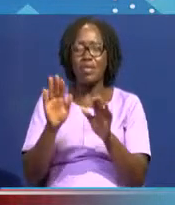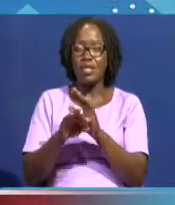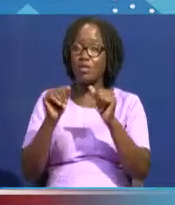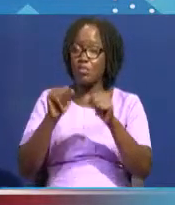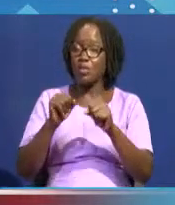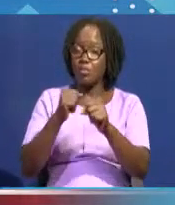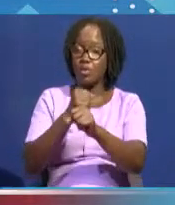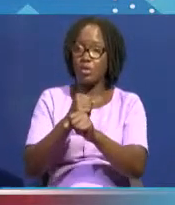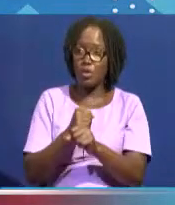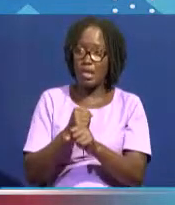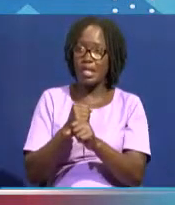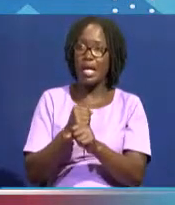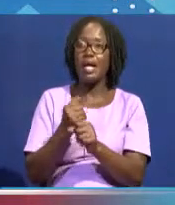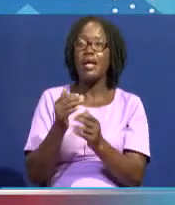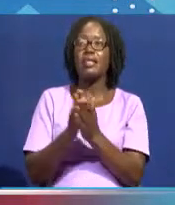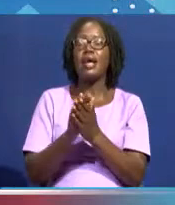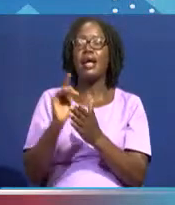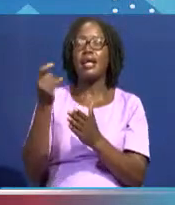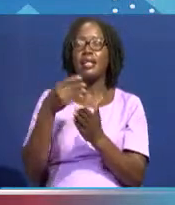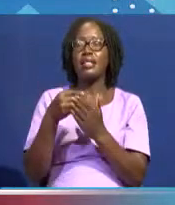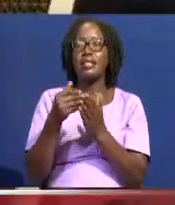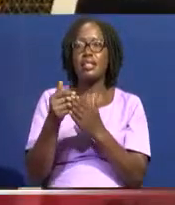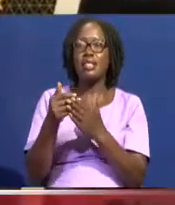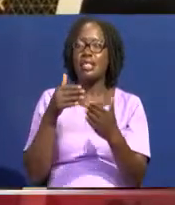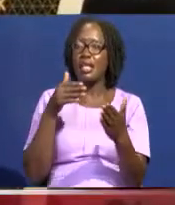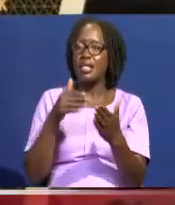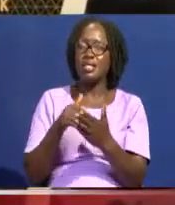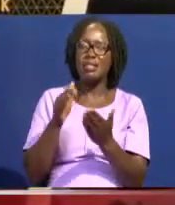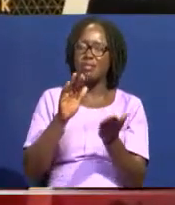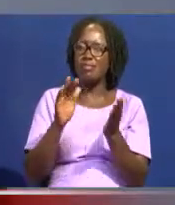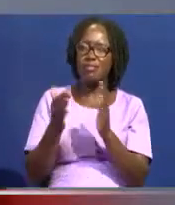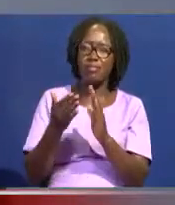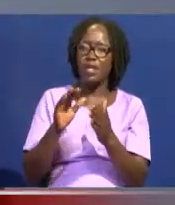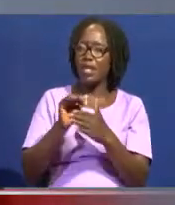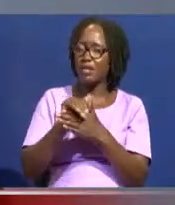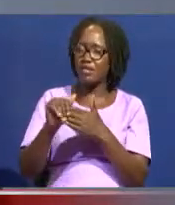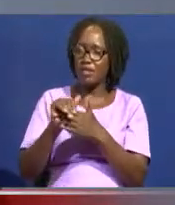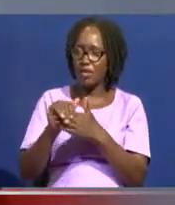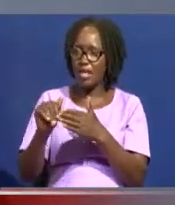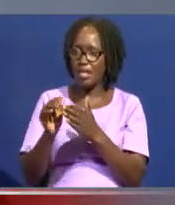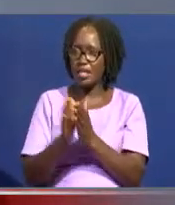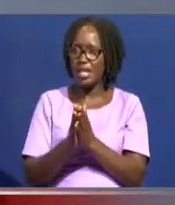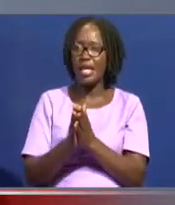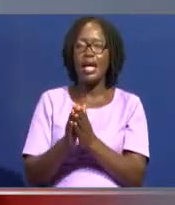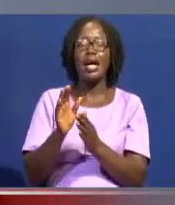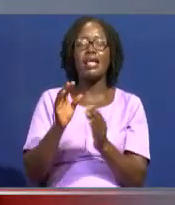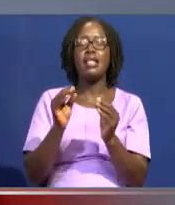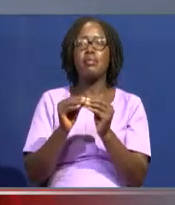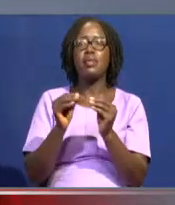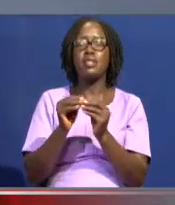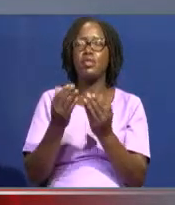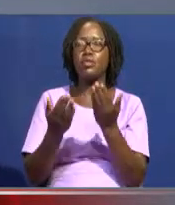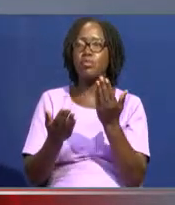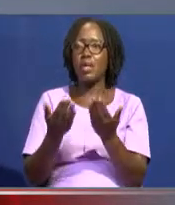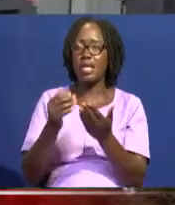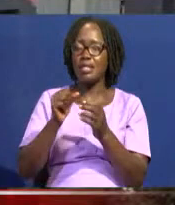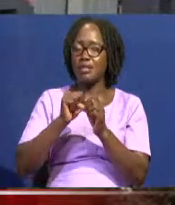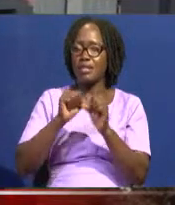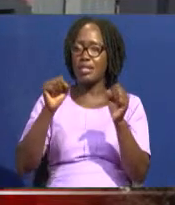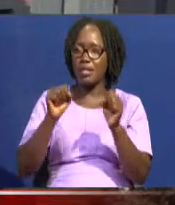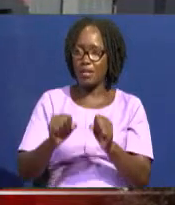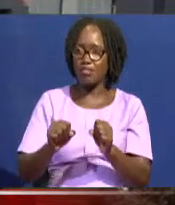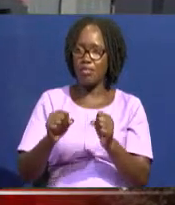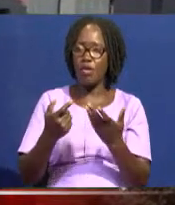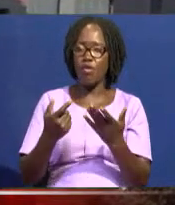dhidi ya misukosuko yote ya kifedha. Ongea kwenye kikao cha kamati ya kuratibu sera za